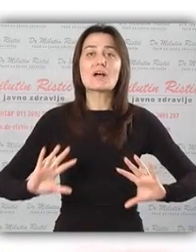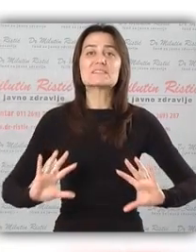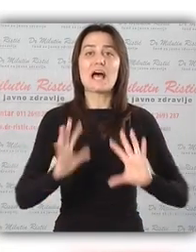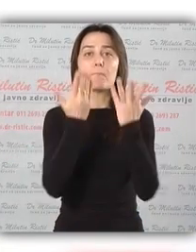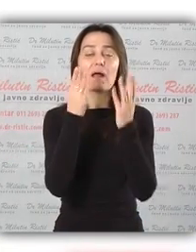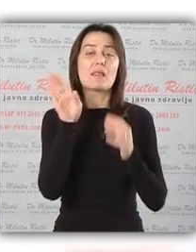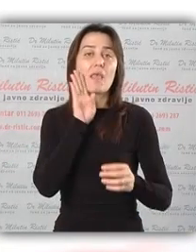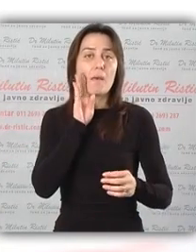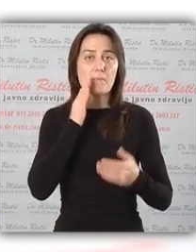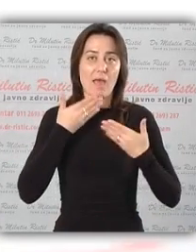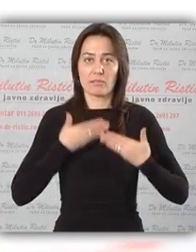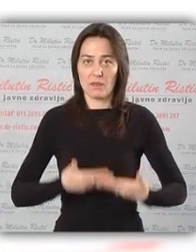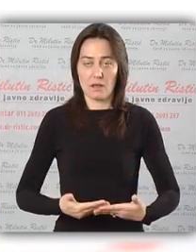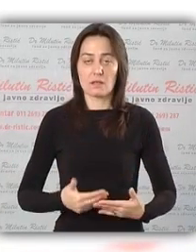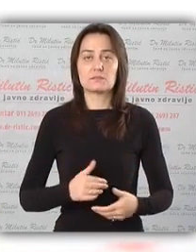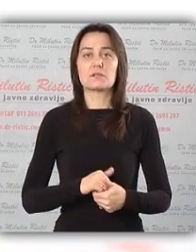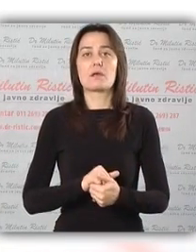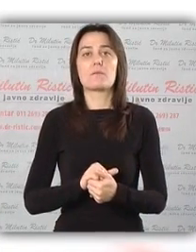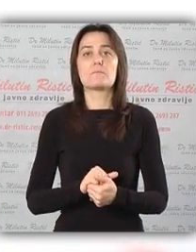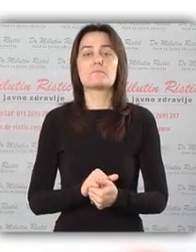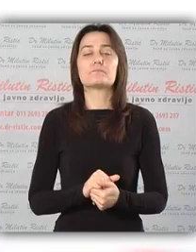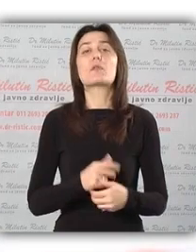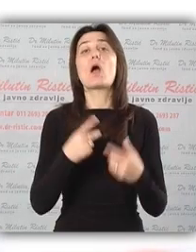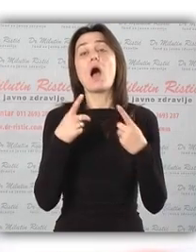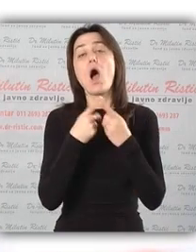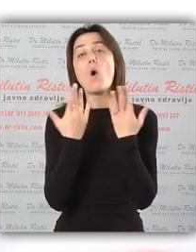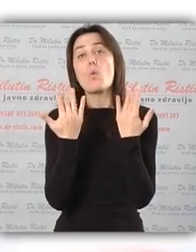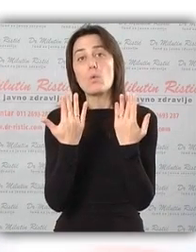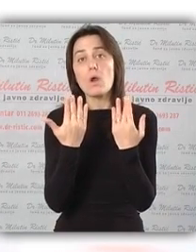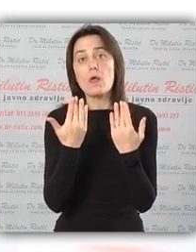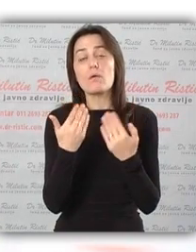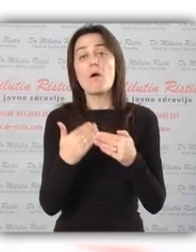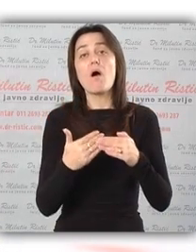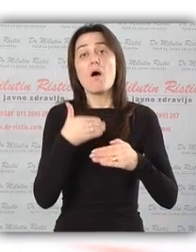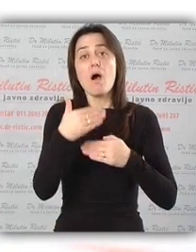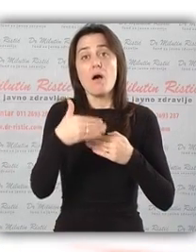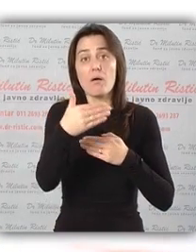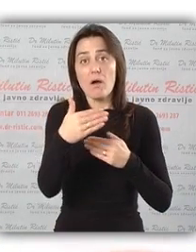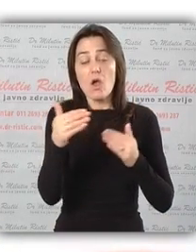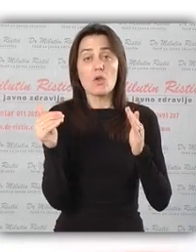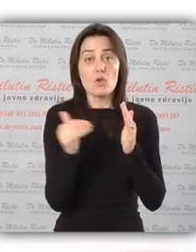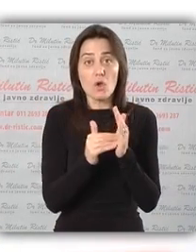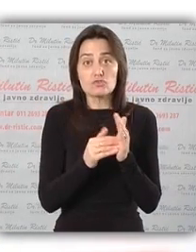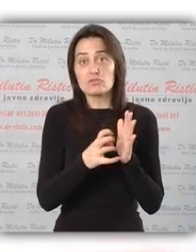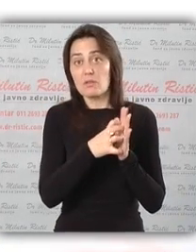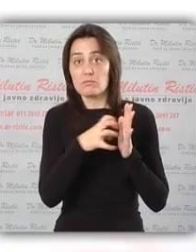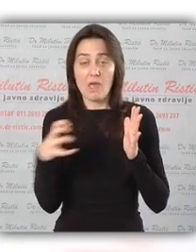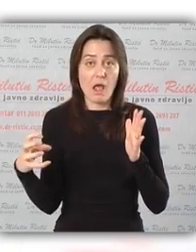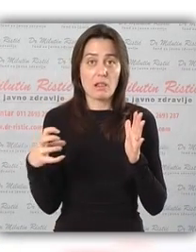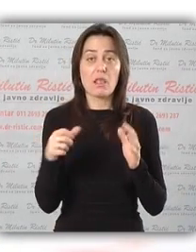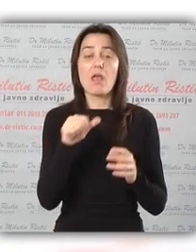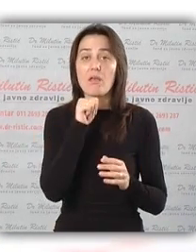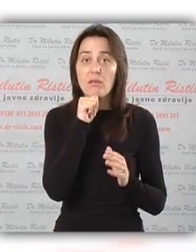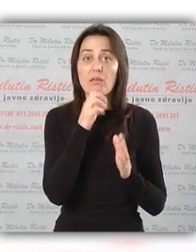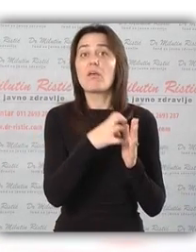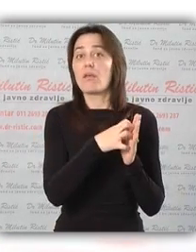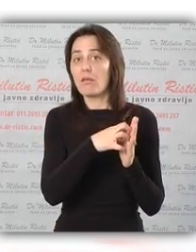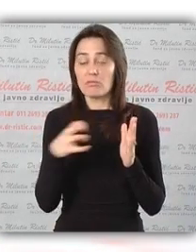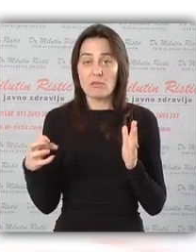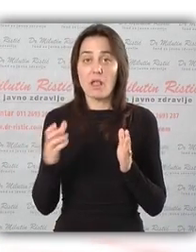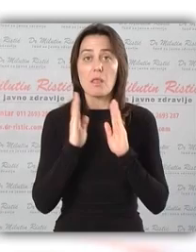dovesti do zapaljenja materice, to jest do endometritisa, a ukoliko bi napredovala dalje